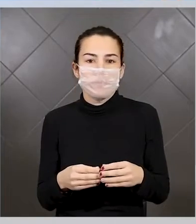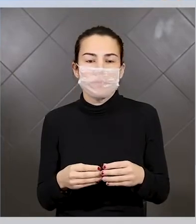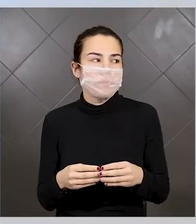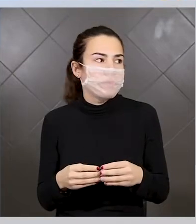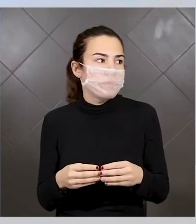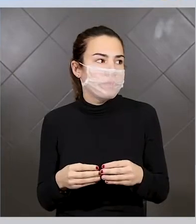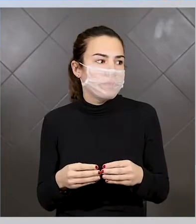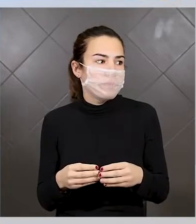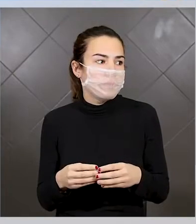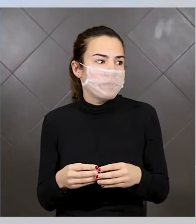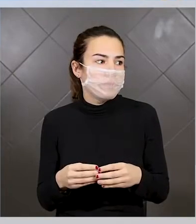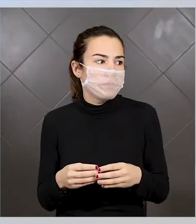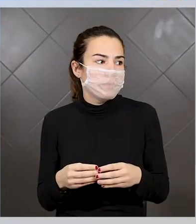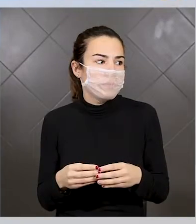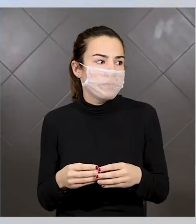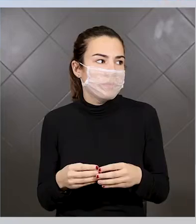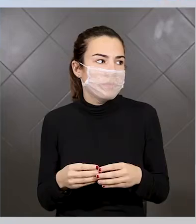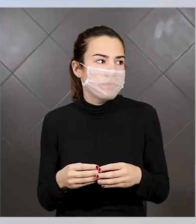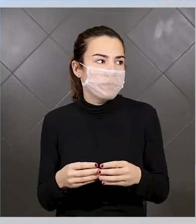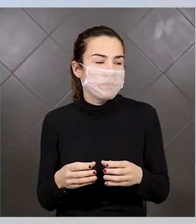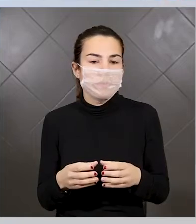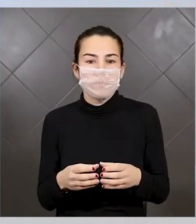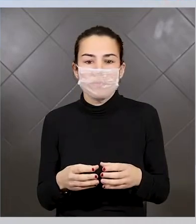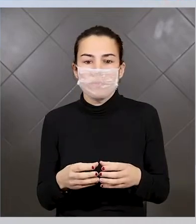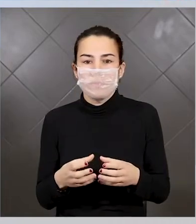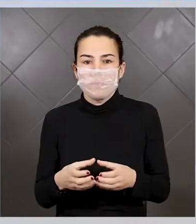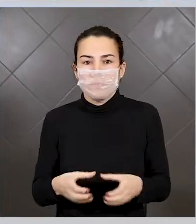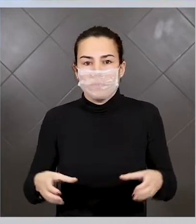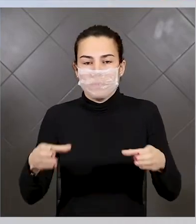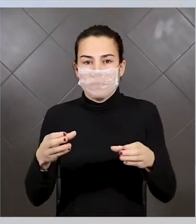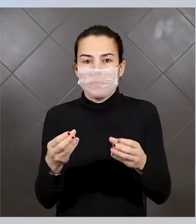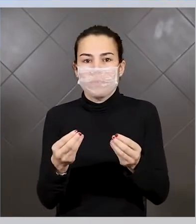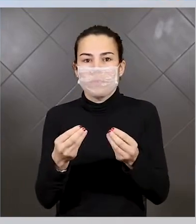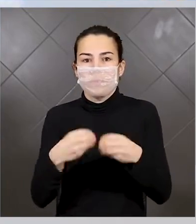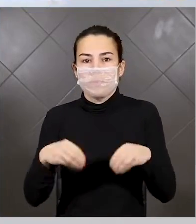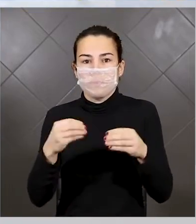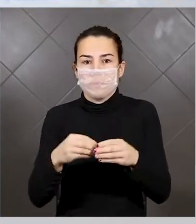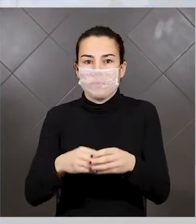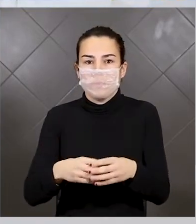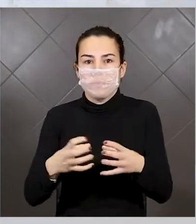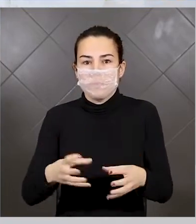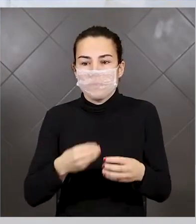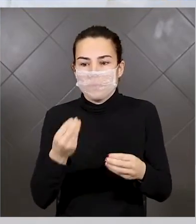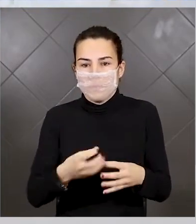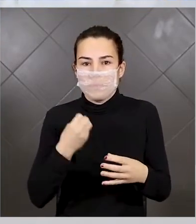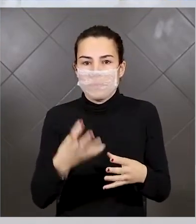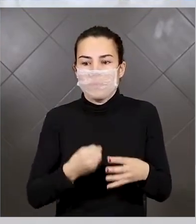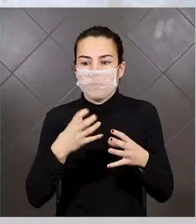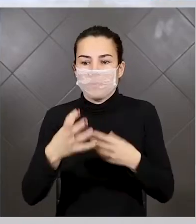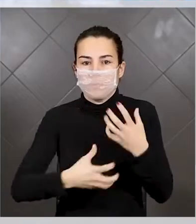Ara el que els interessa és que estigui tot ben mesclat i que no quedi cap grum de clara d'ou